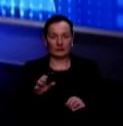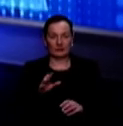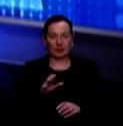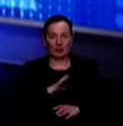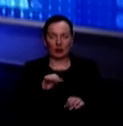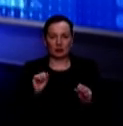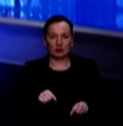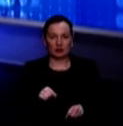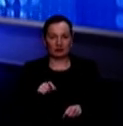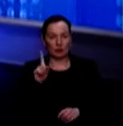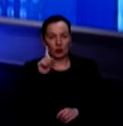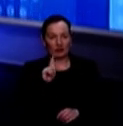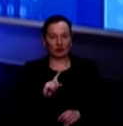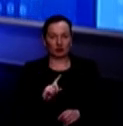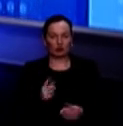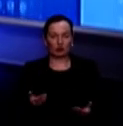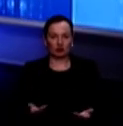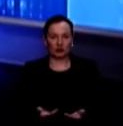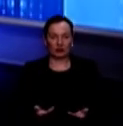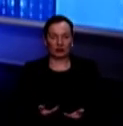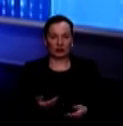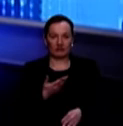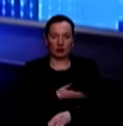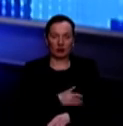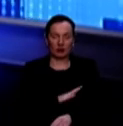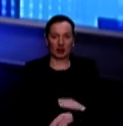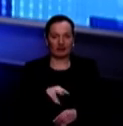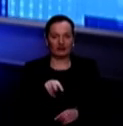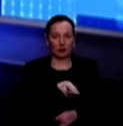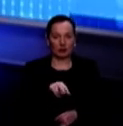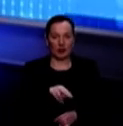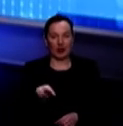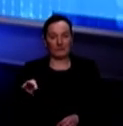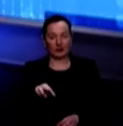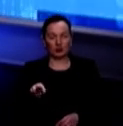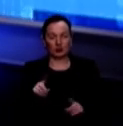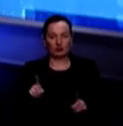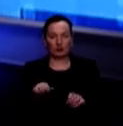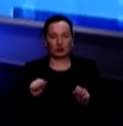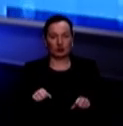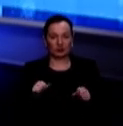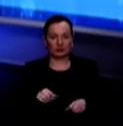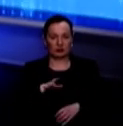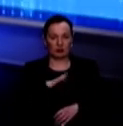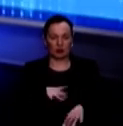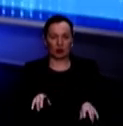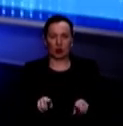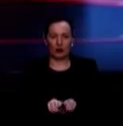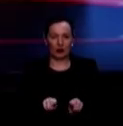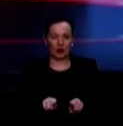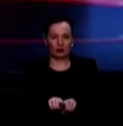жити і в Полтаві, і в Лубнах, і в Миргороді, і щоб у неї були можливості однакові. Ось саме головне, тому